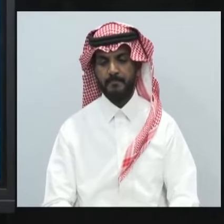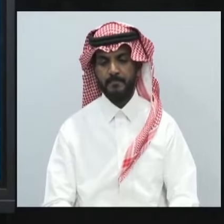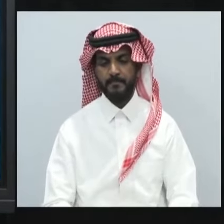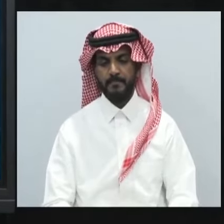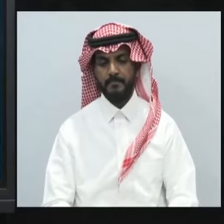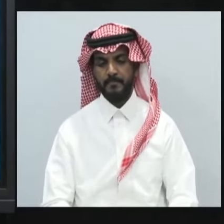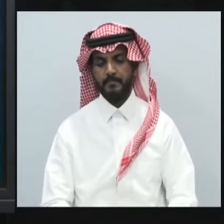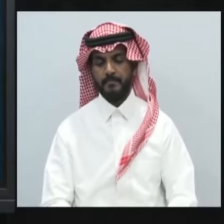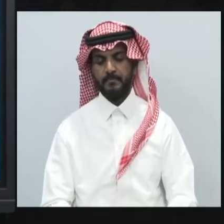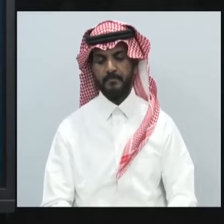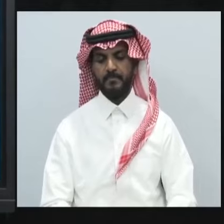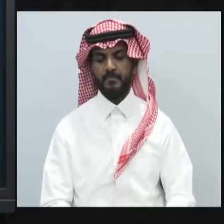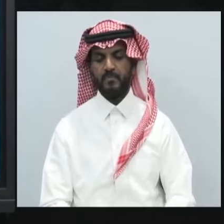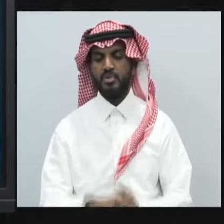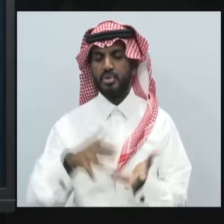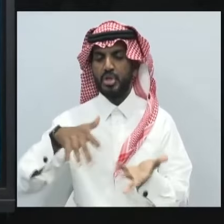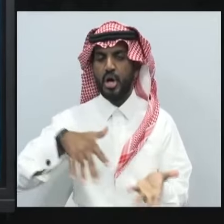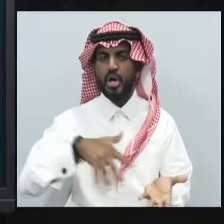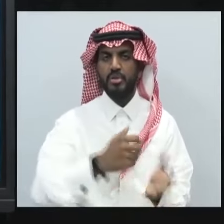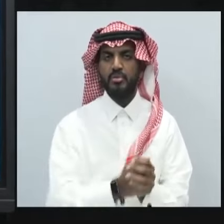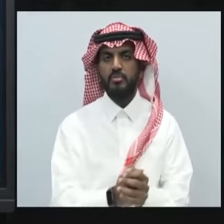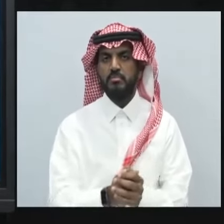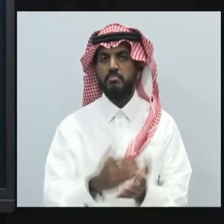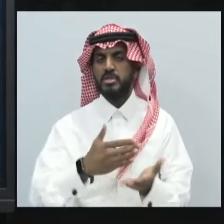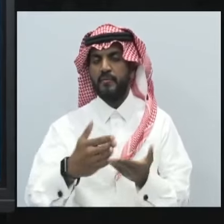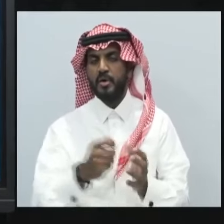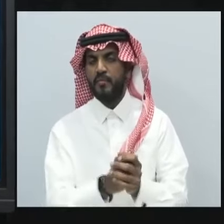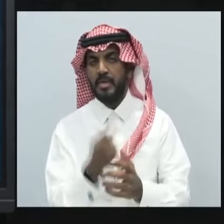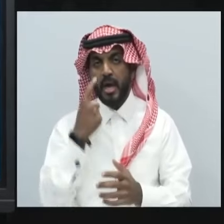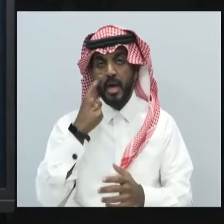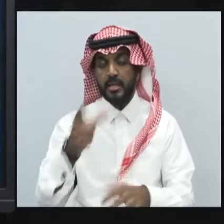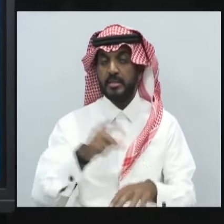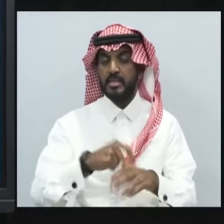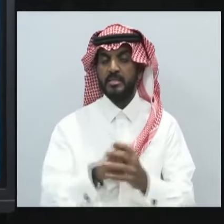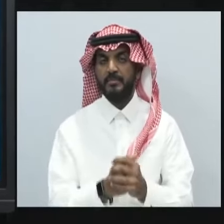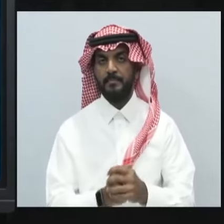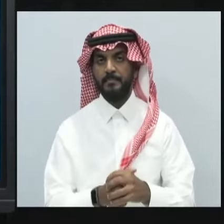امتداد هذا الشاطئ لمسافات اكبر في حياه الناس